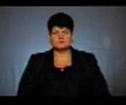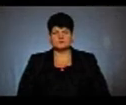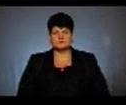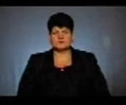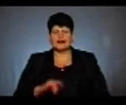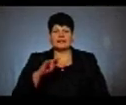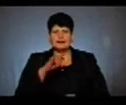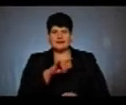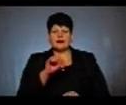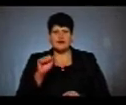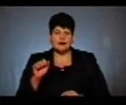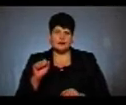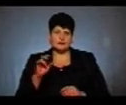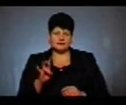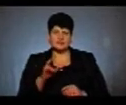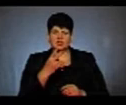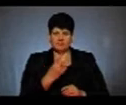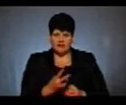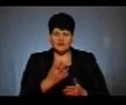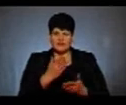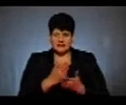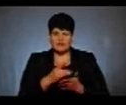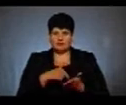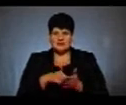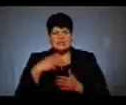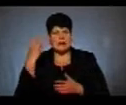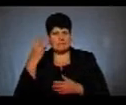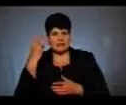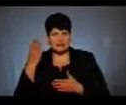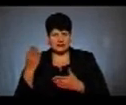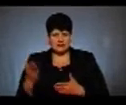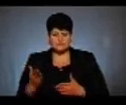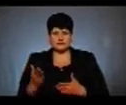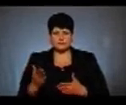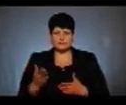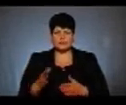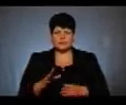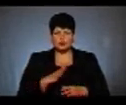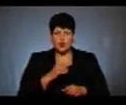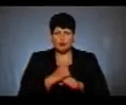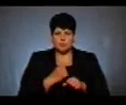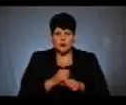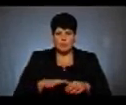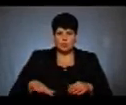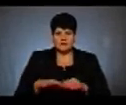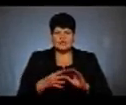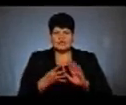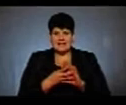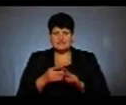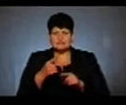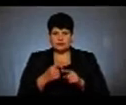Літаки Ан-2, які базуються на аеродромі міста Хмельницький, буде оброблено площа 9,5